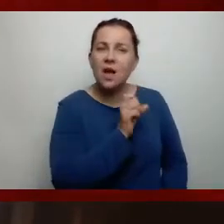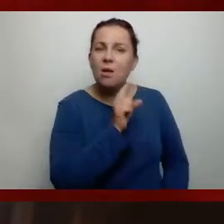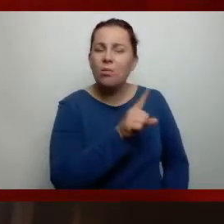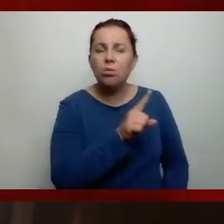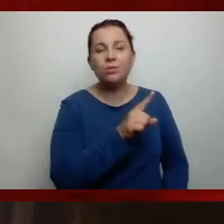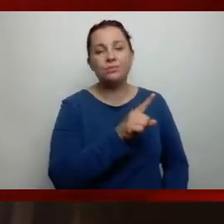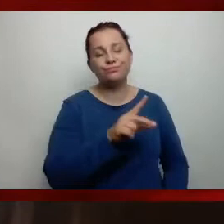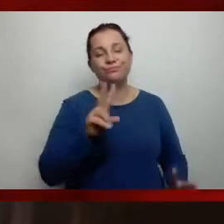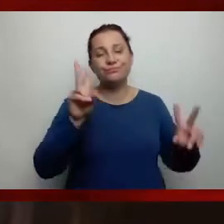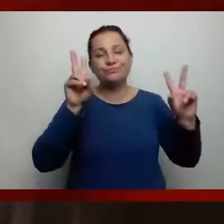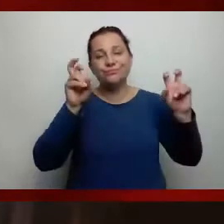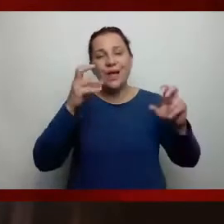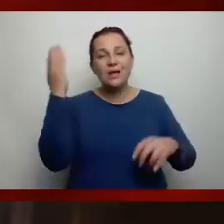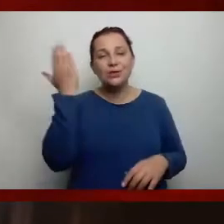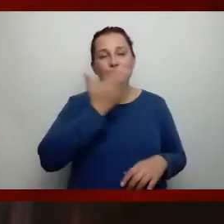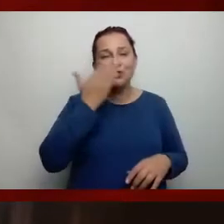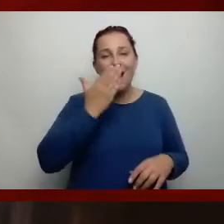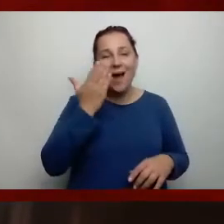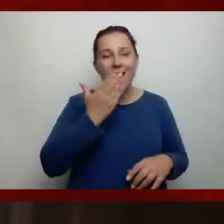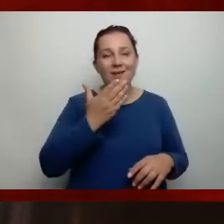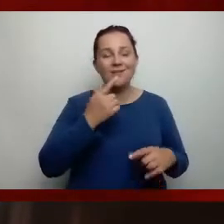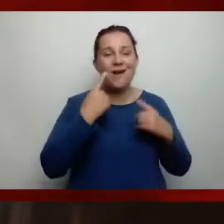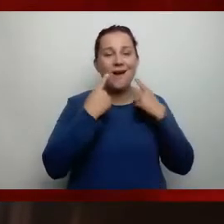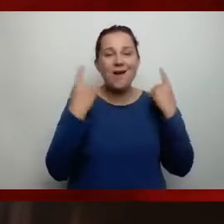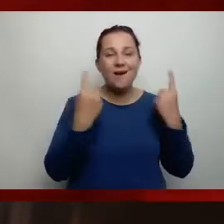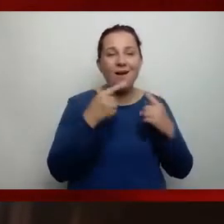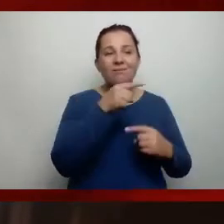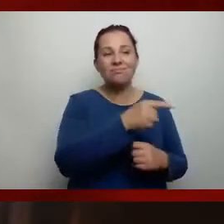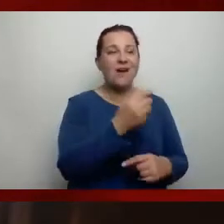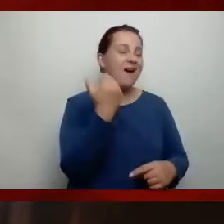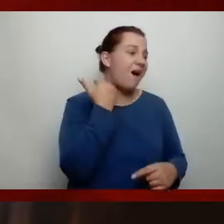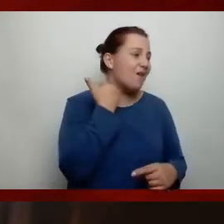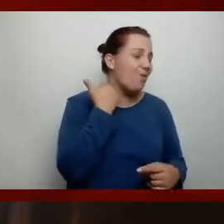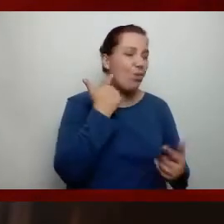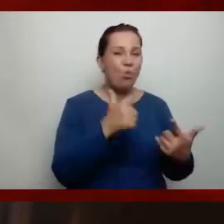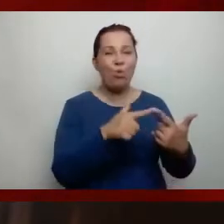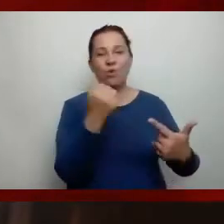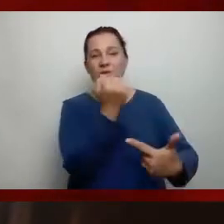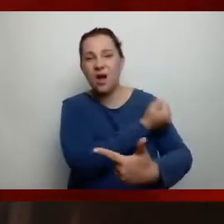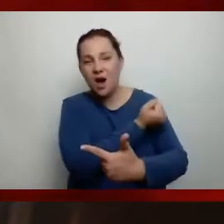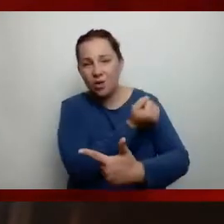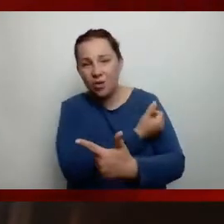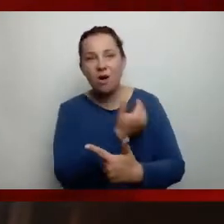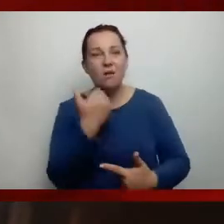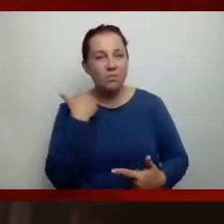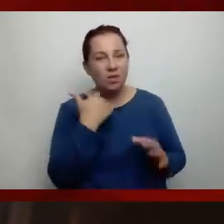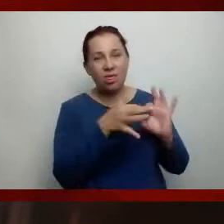legenda alkoholika, narkomana, prawda, i